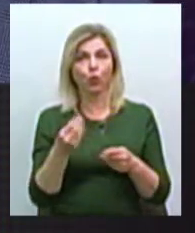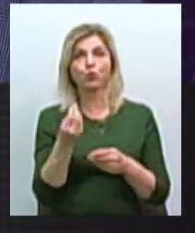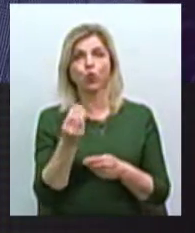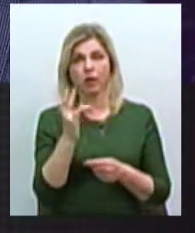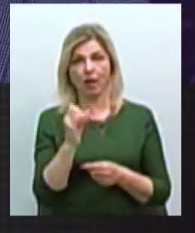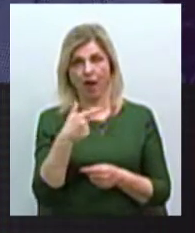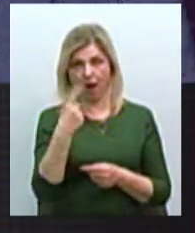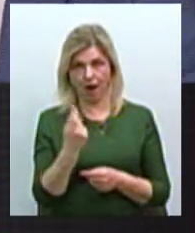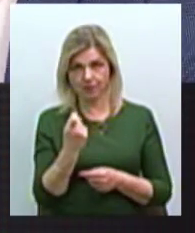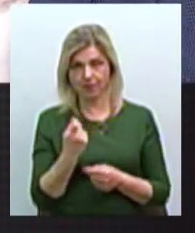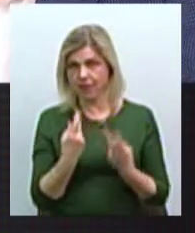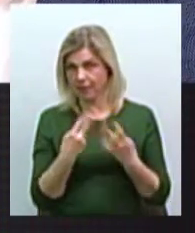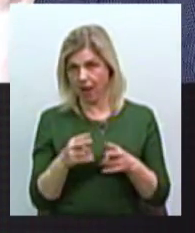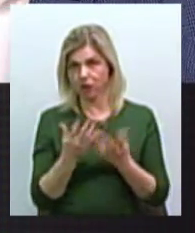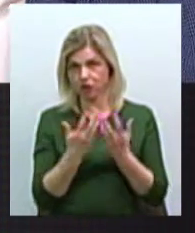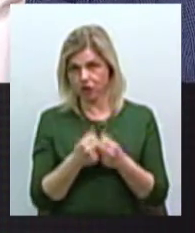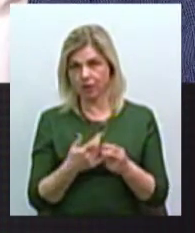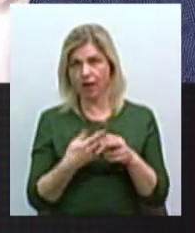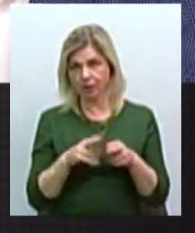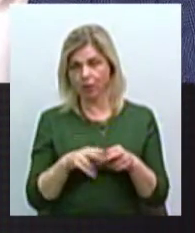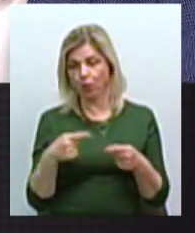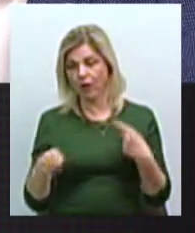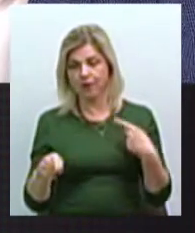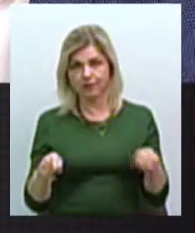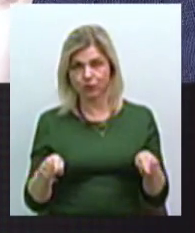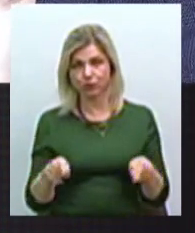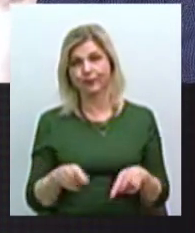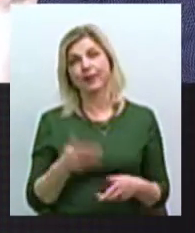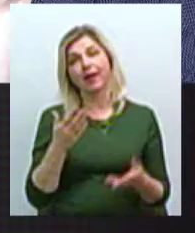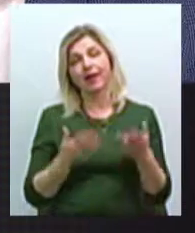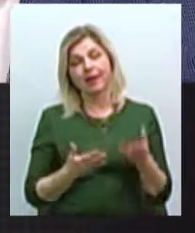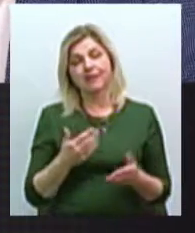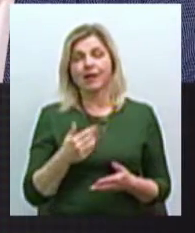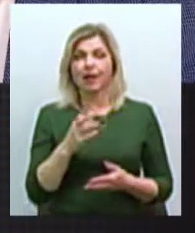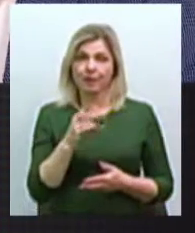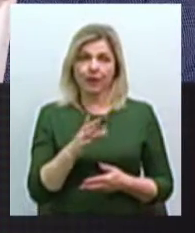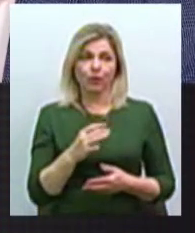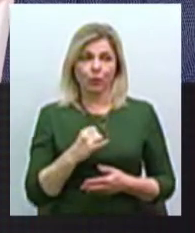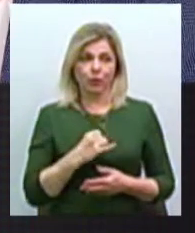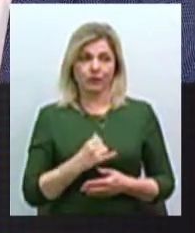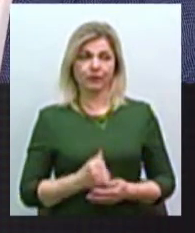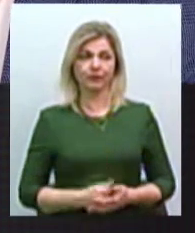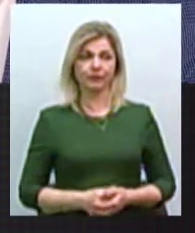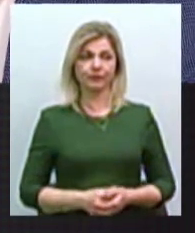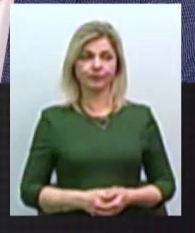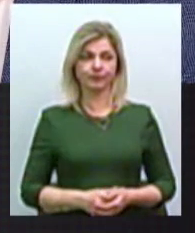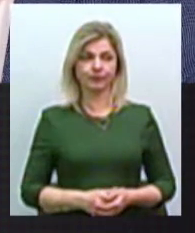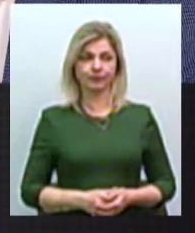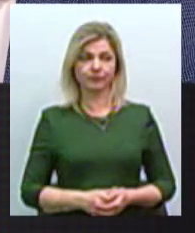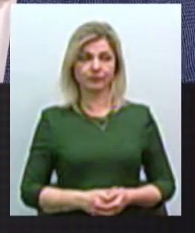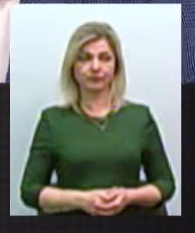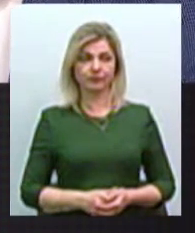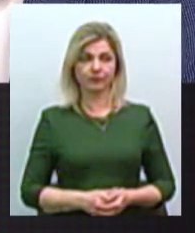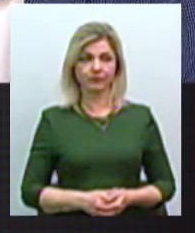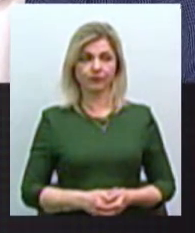Ну, если бы у меня была возможность вот, у нас сейчас у нас